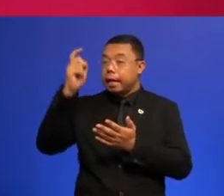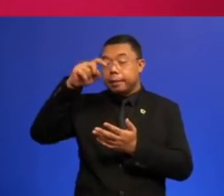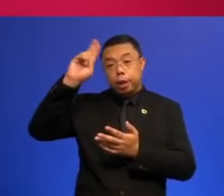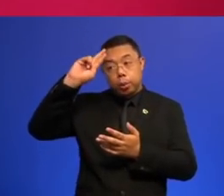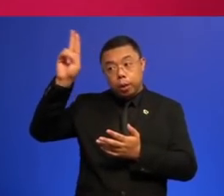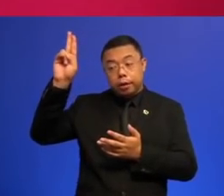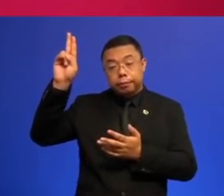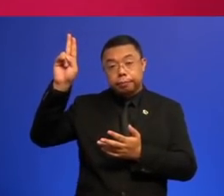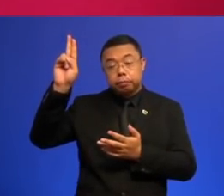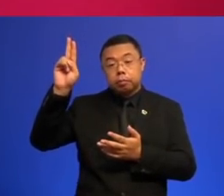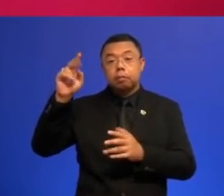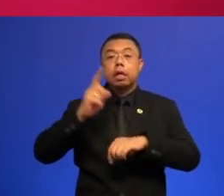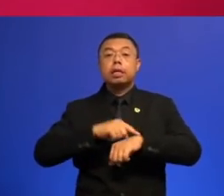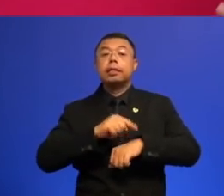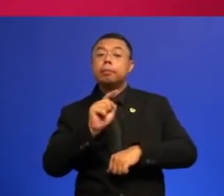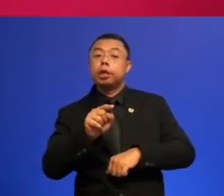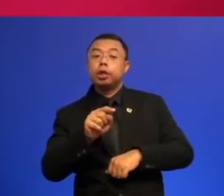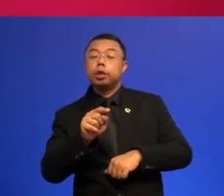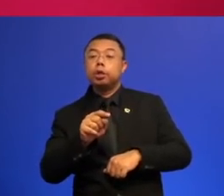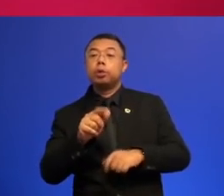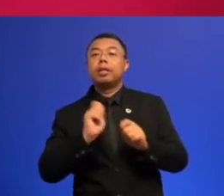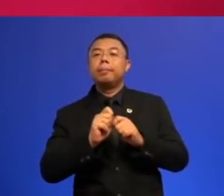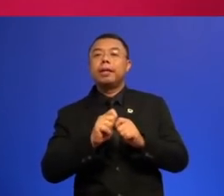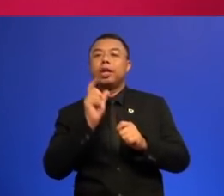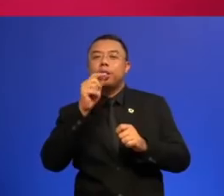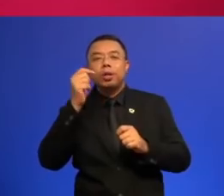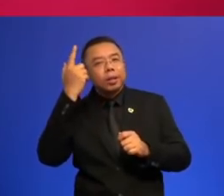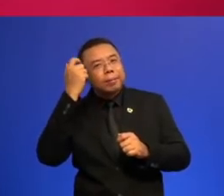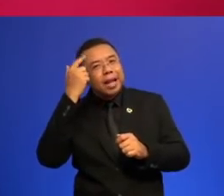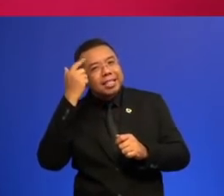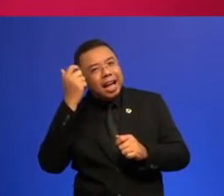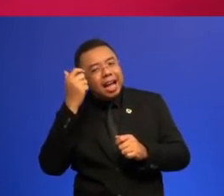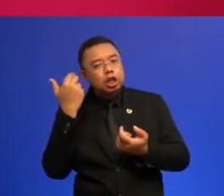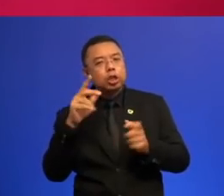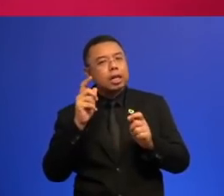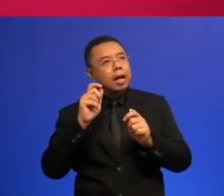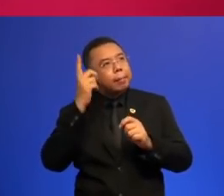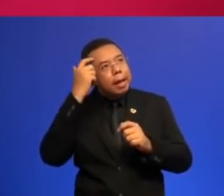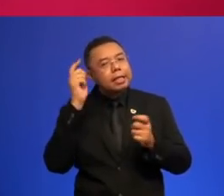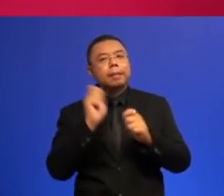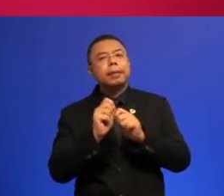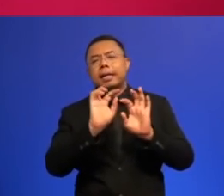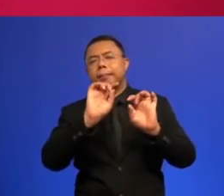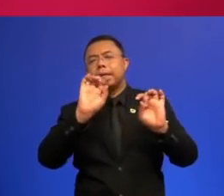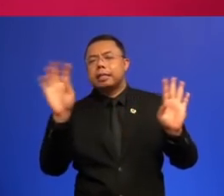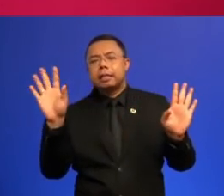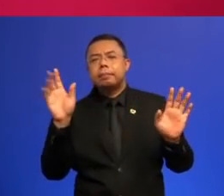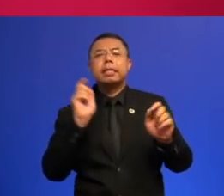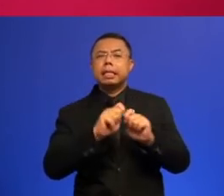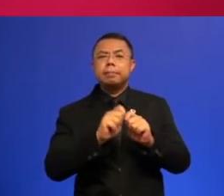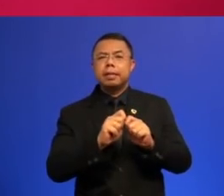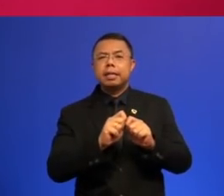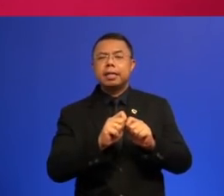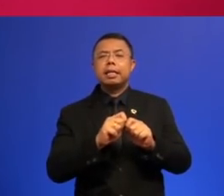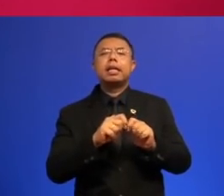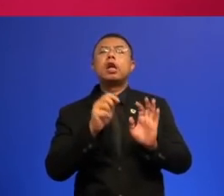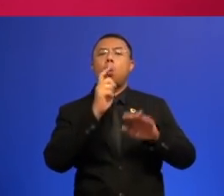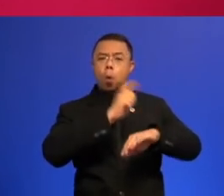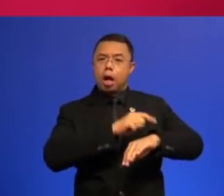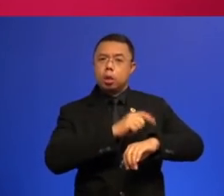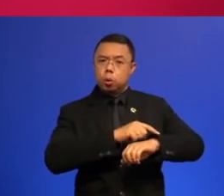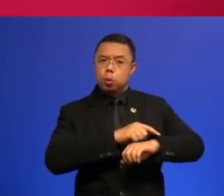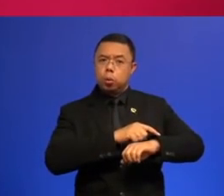ya. Jam-jam itu dibuat kursus, setelah kursus dibikin apa, dibuat didesain